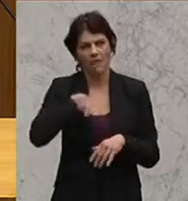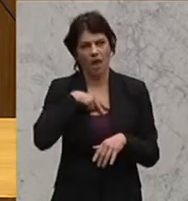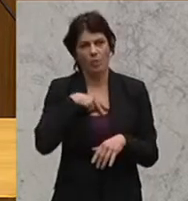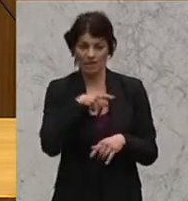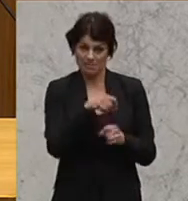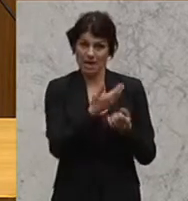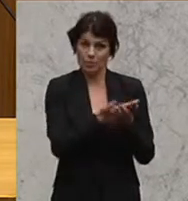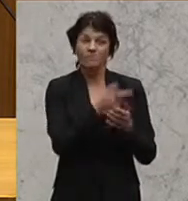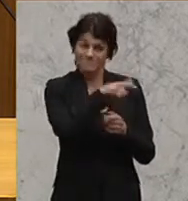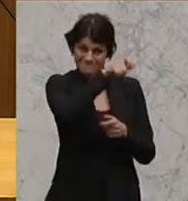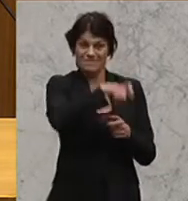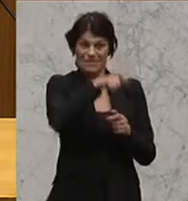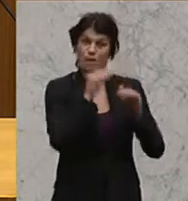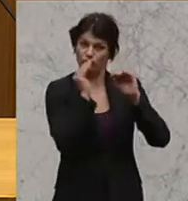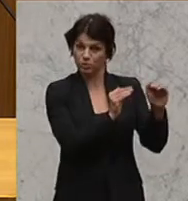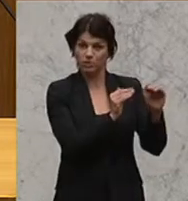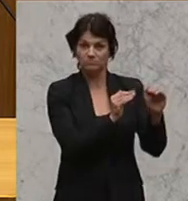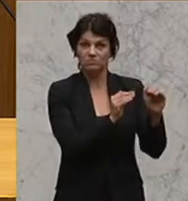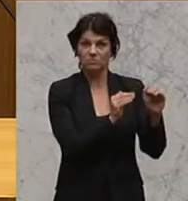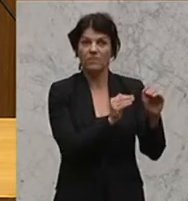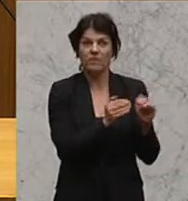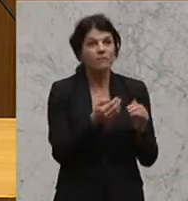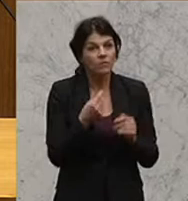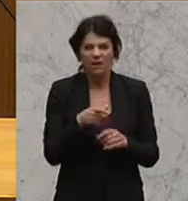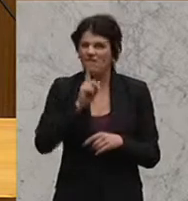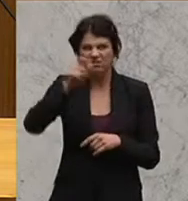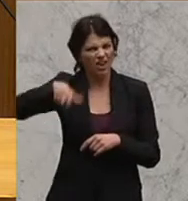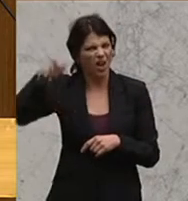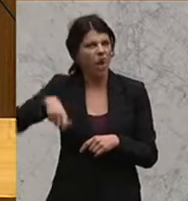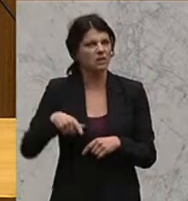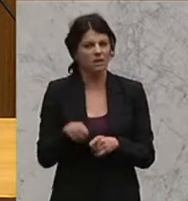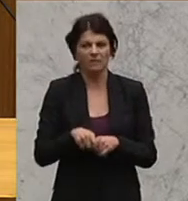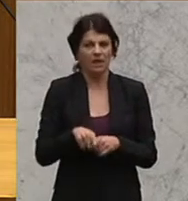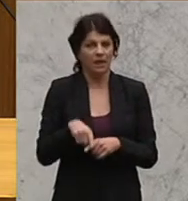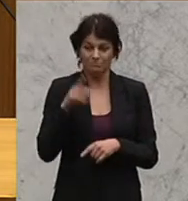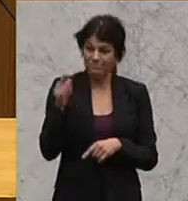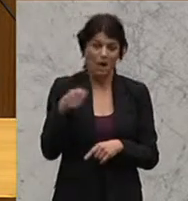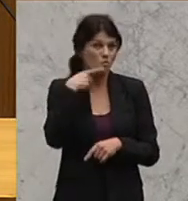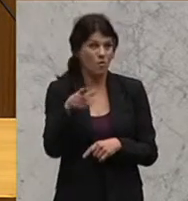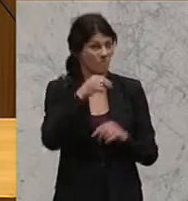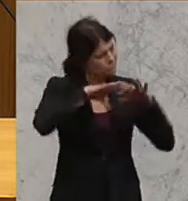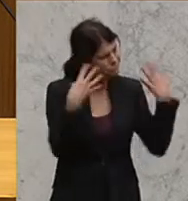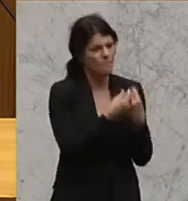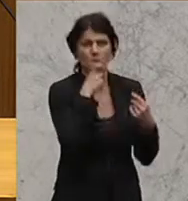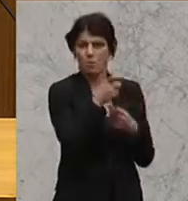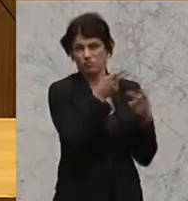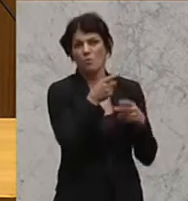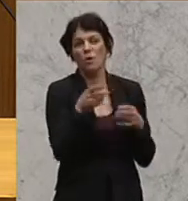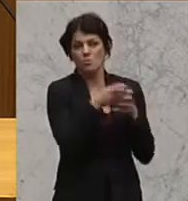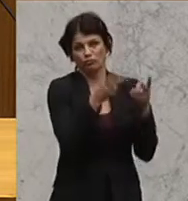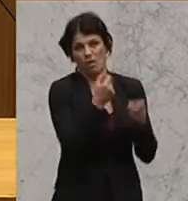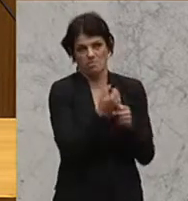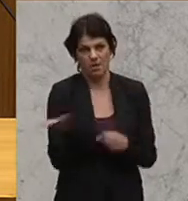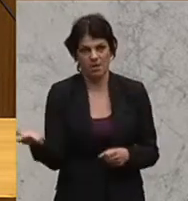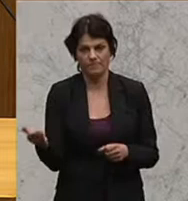durchführen, geschützt werden von den wenigen, die den Ruf einer ganzen Berufsgruppe schädigen. Das liegt